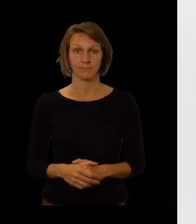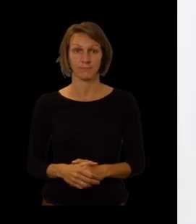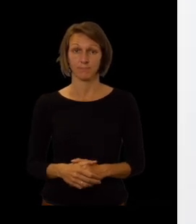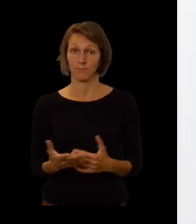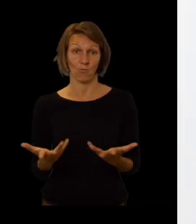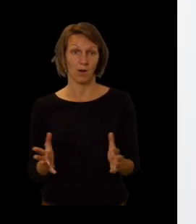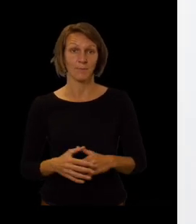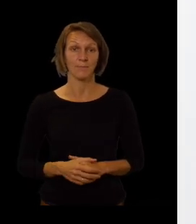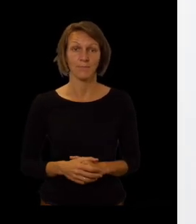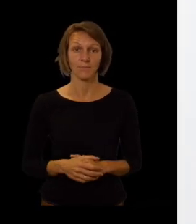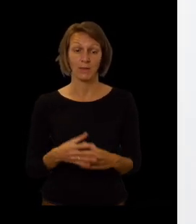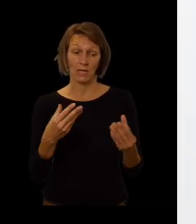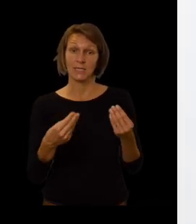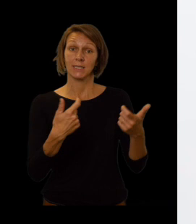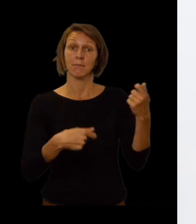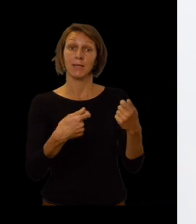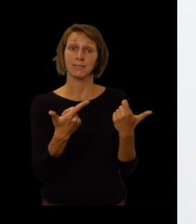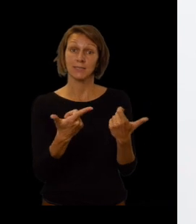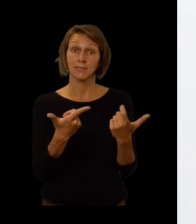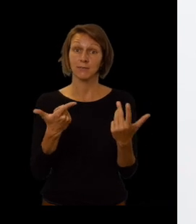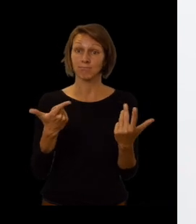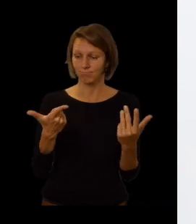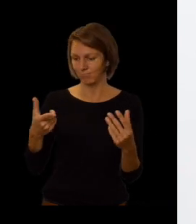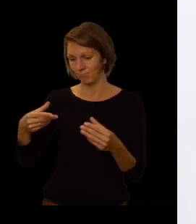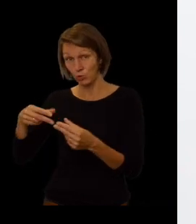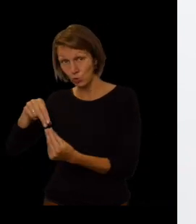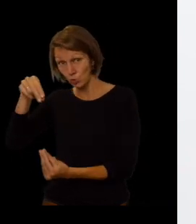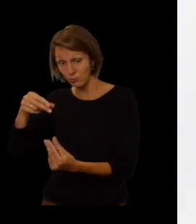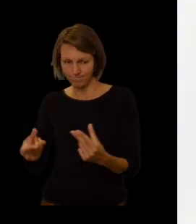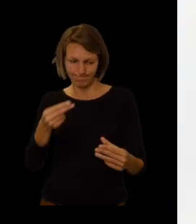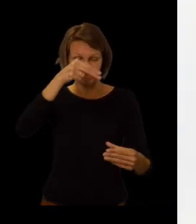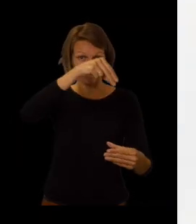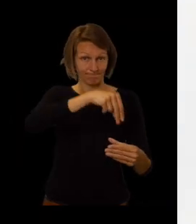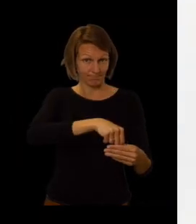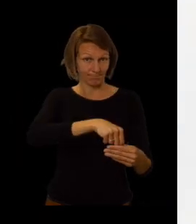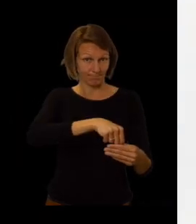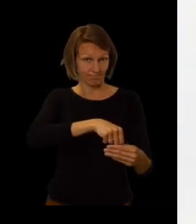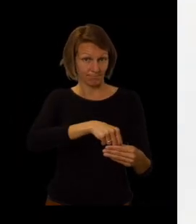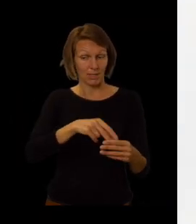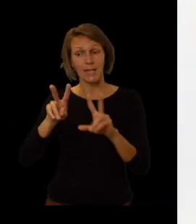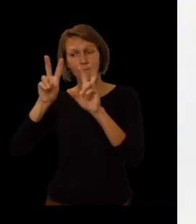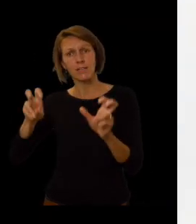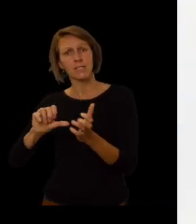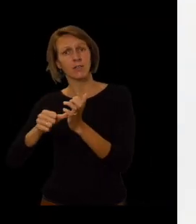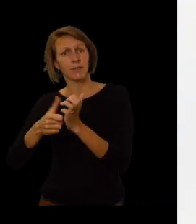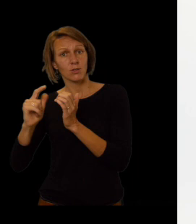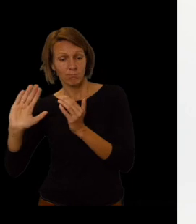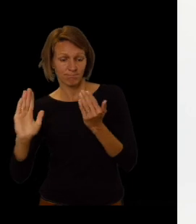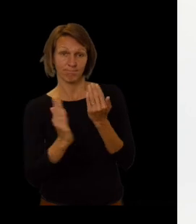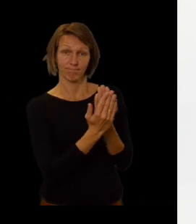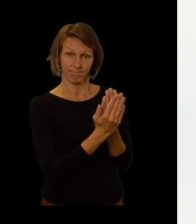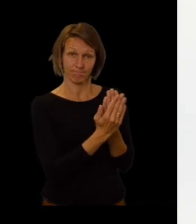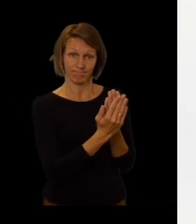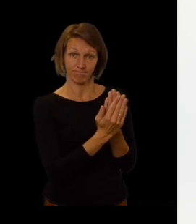Voilà. Ensuite, vous mettez le tube dans le sachet de protection, comme ceci. Vous prenez la fiche d'identification bien